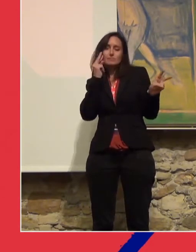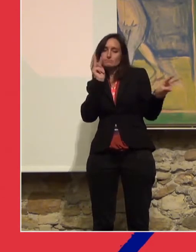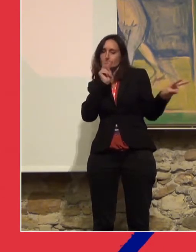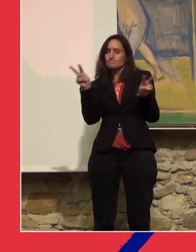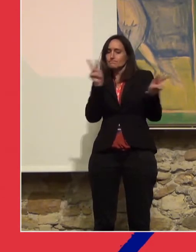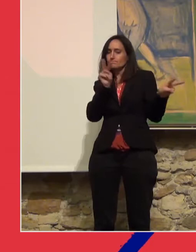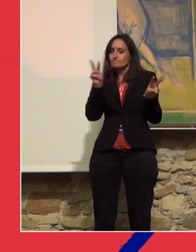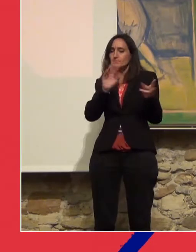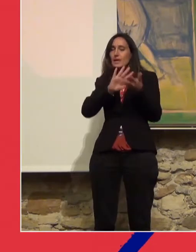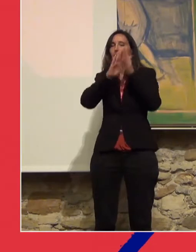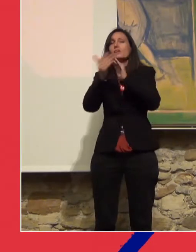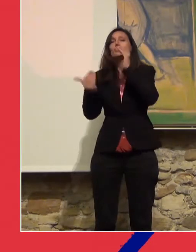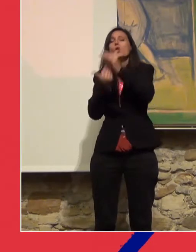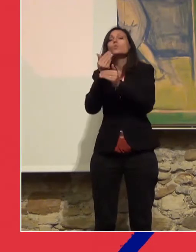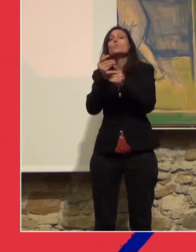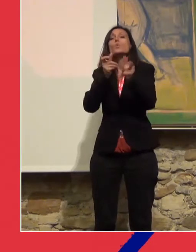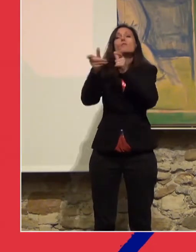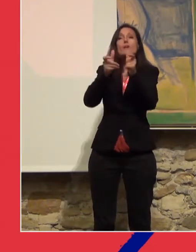inattese.